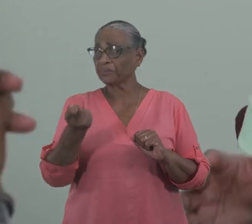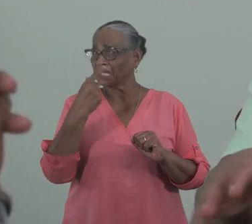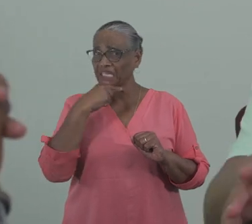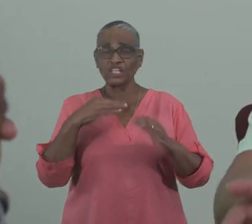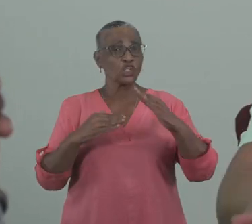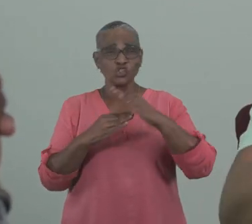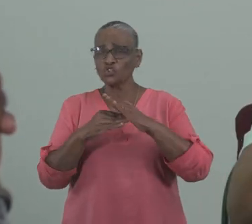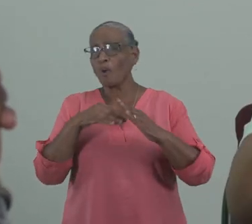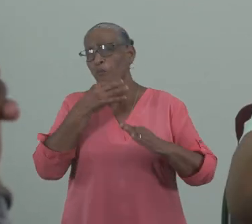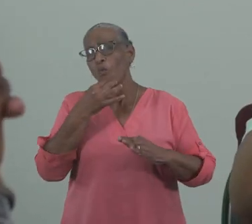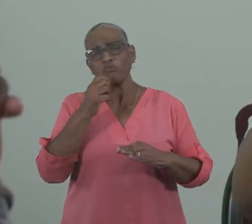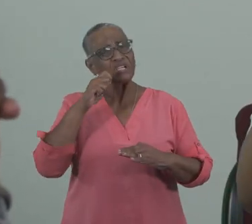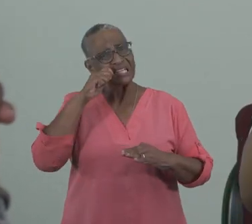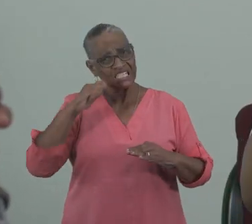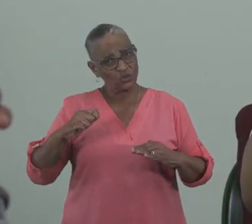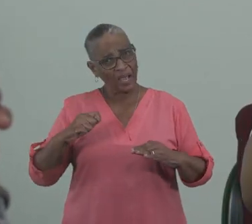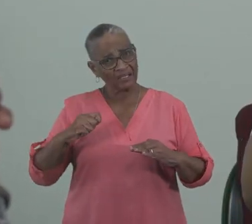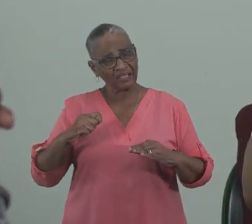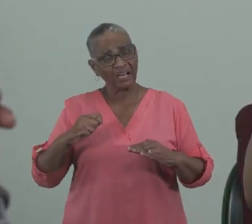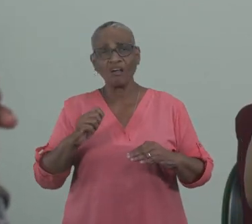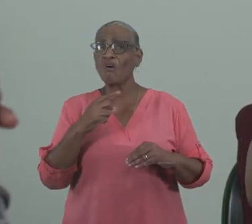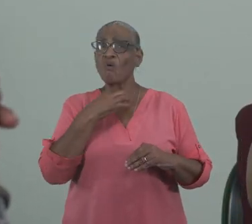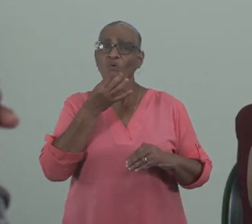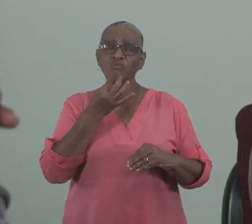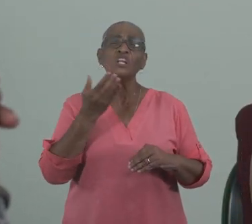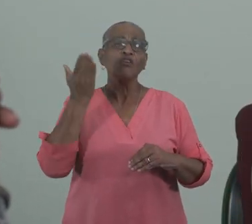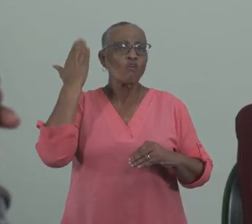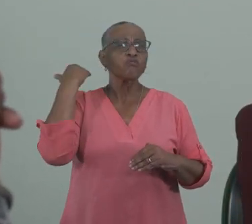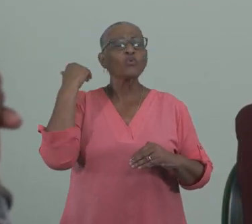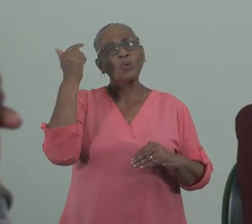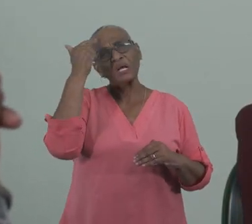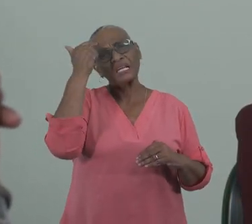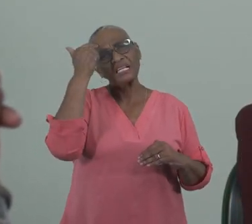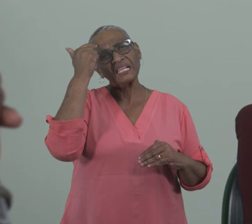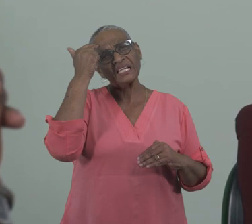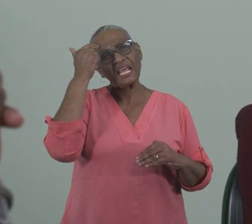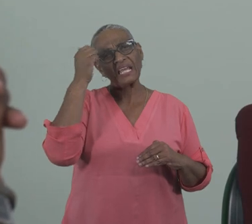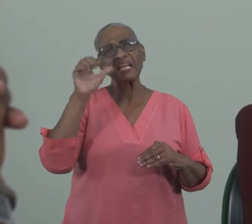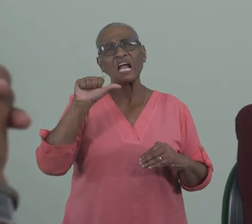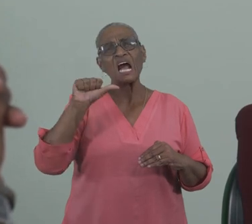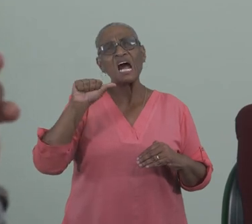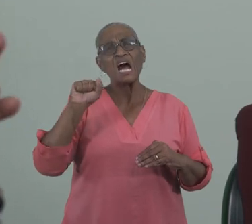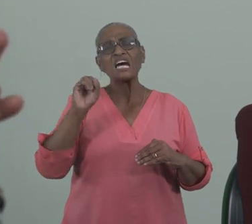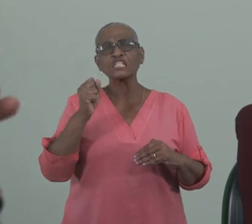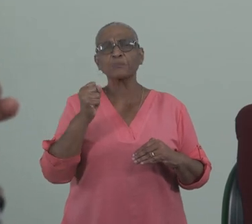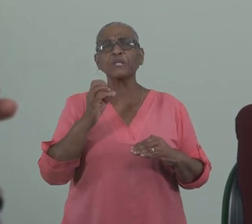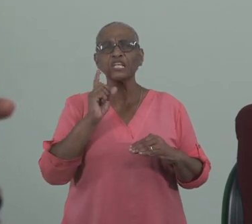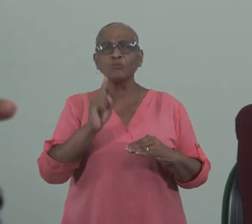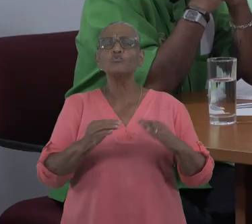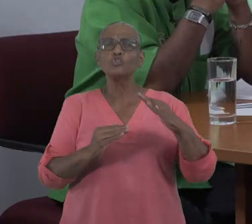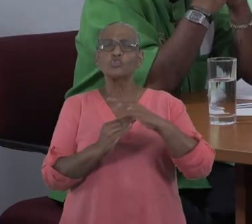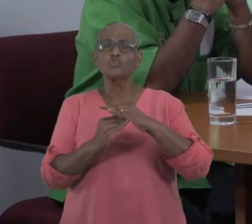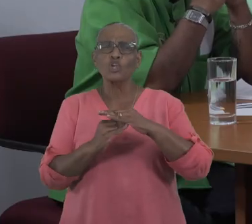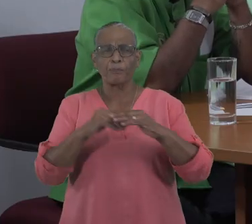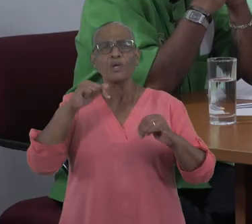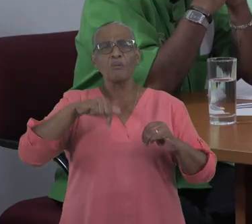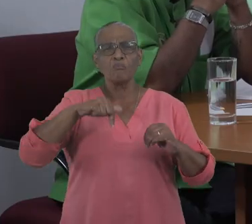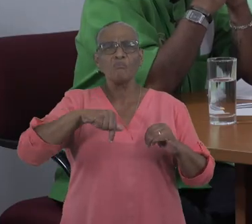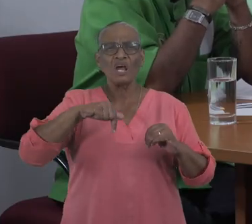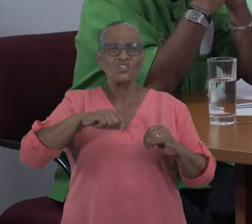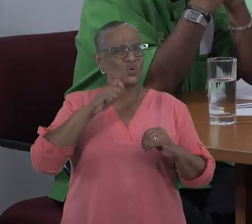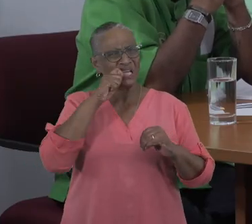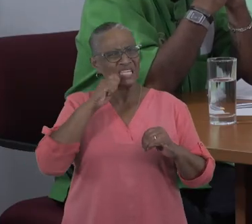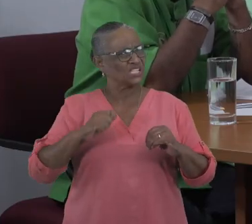Dus vroeger dacht men in stoppen adressie. Maar nu